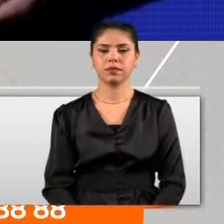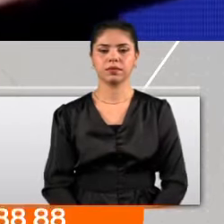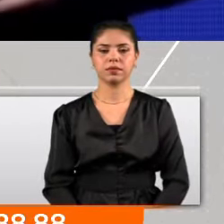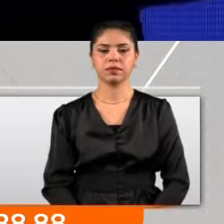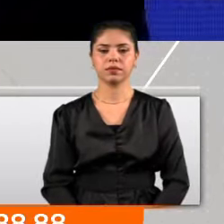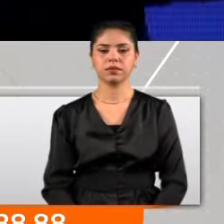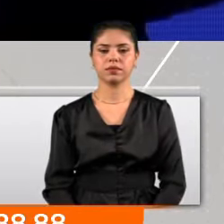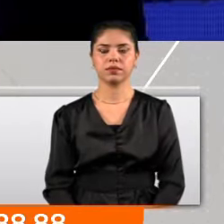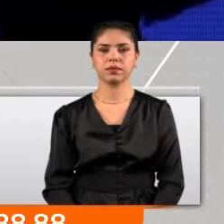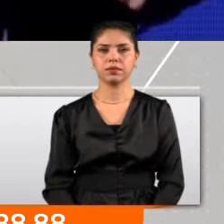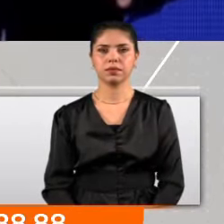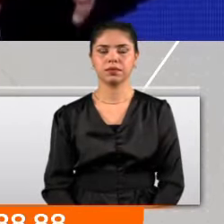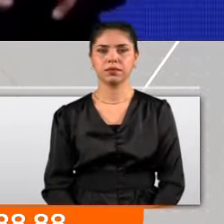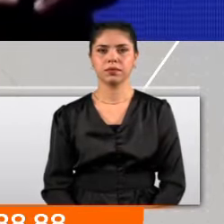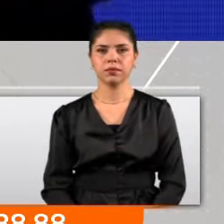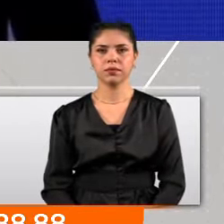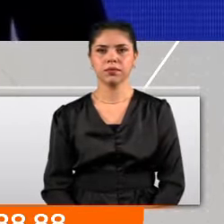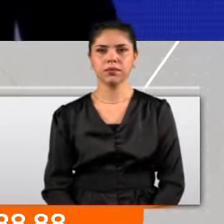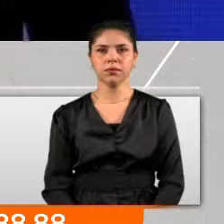olmak üzere 122.2